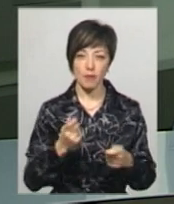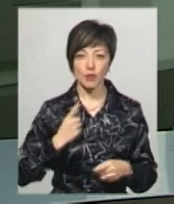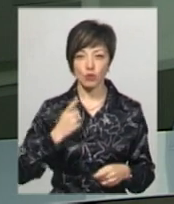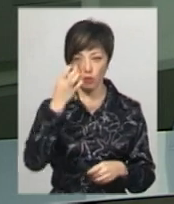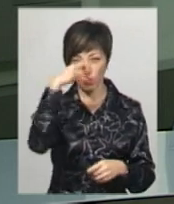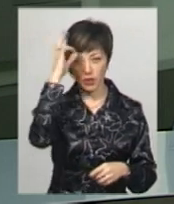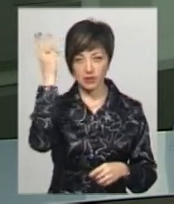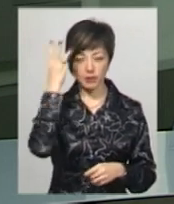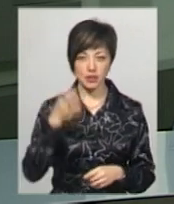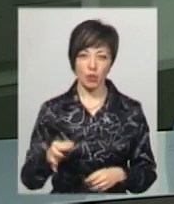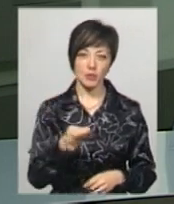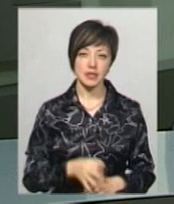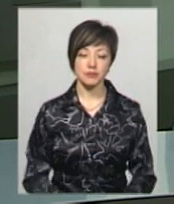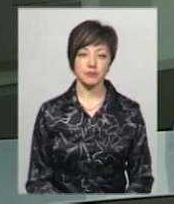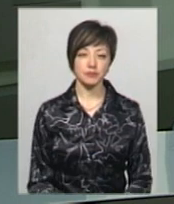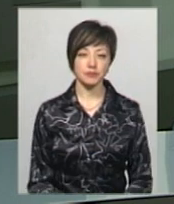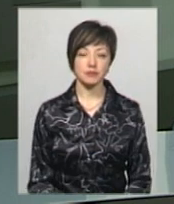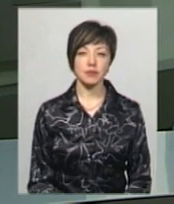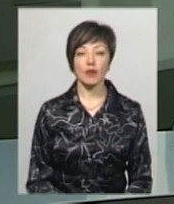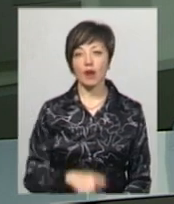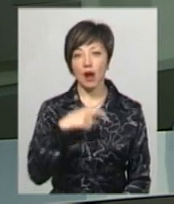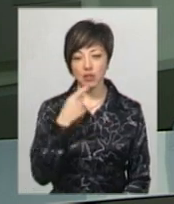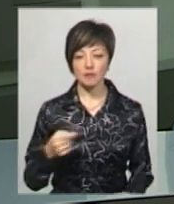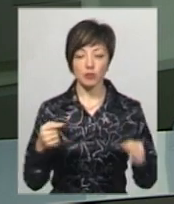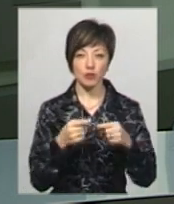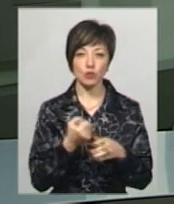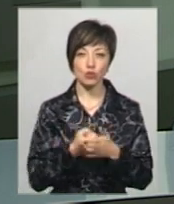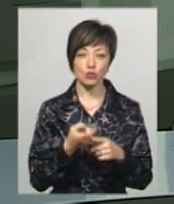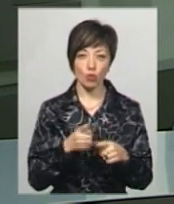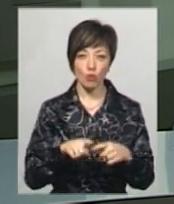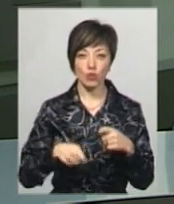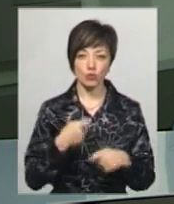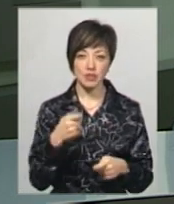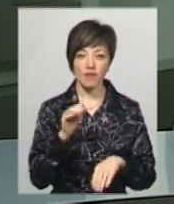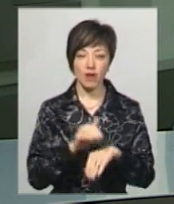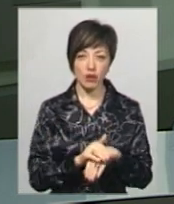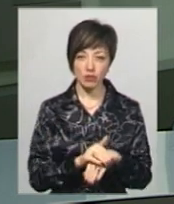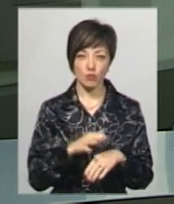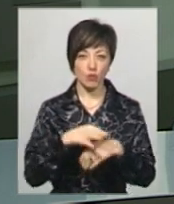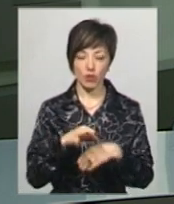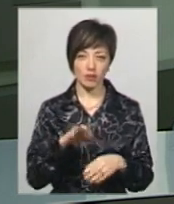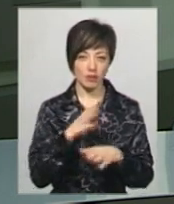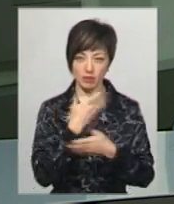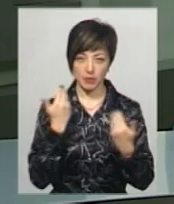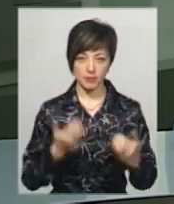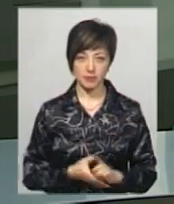патрульної поліції Хмельницької області Максим Рижий. Каже, відповідно до цього правопорушення за фактом булінгу не